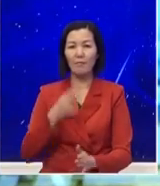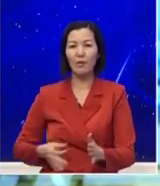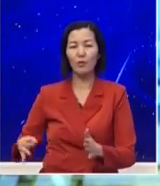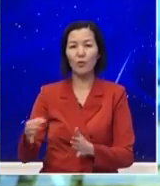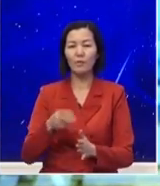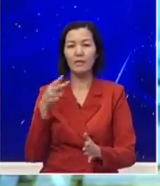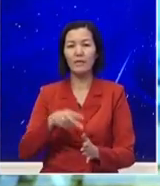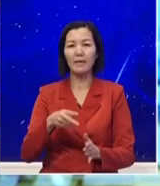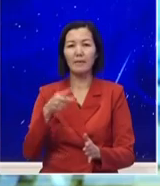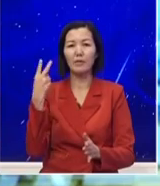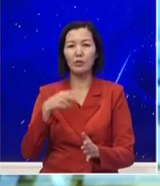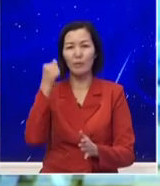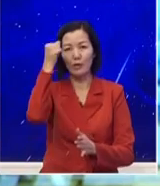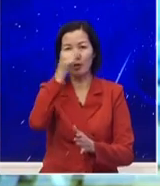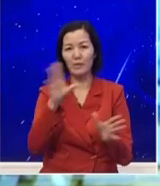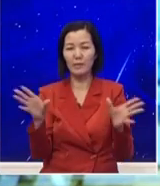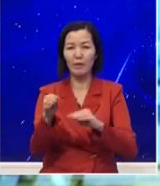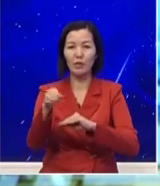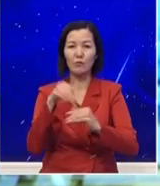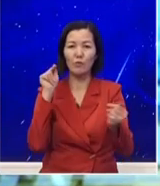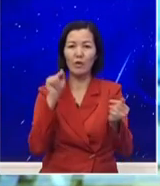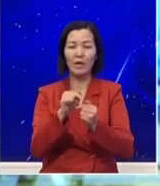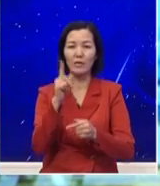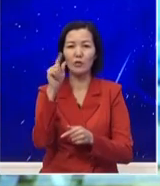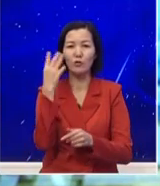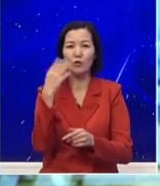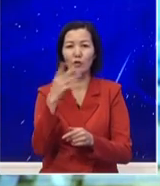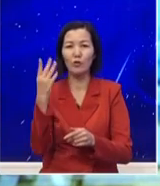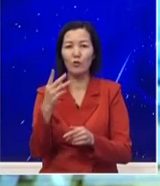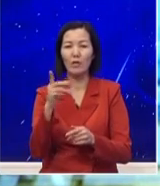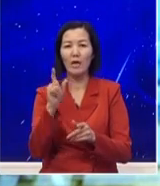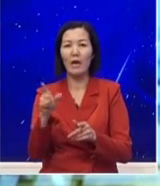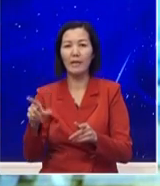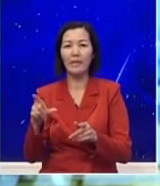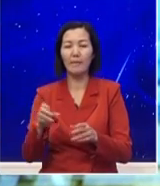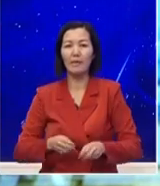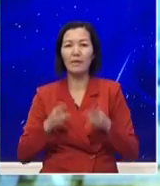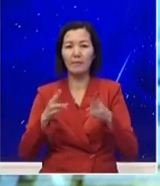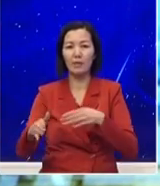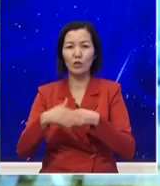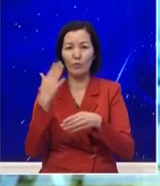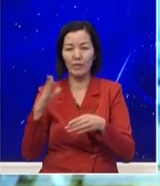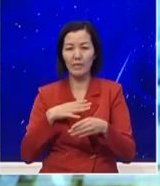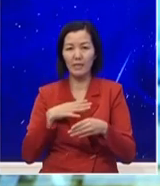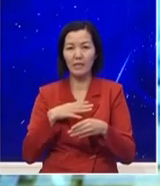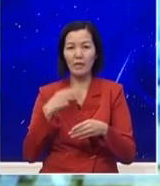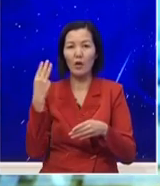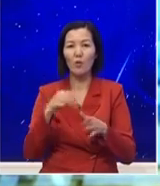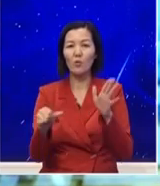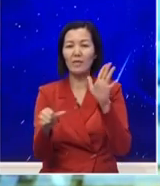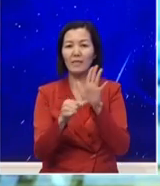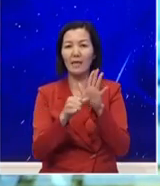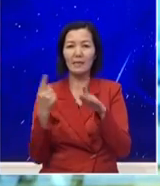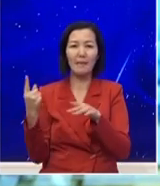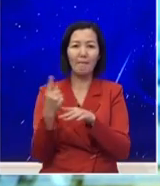Алматы облысында 2020 жылы сыбайлас жемқорлықпен 144 лауазымды тұлға қылмыстық жауапкершілікке тартылды.